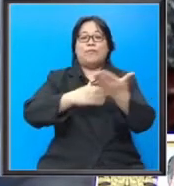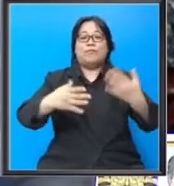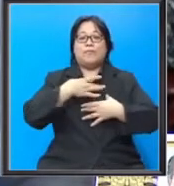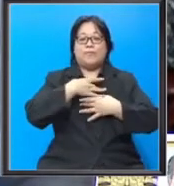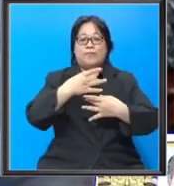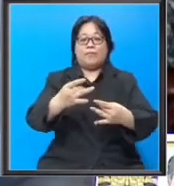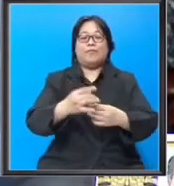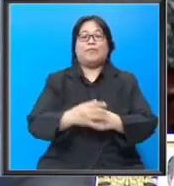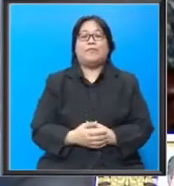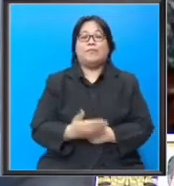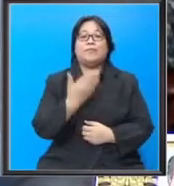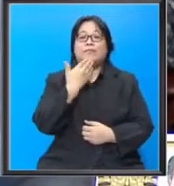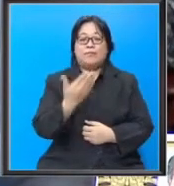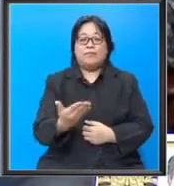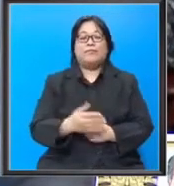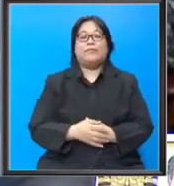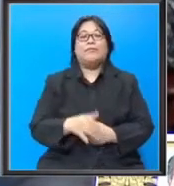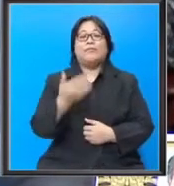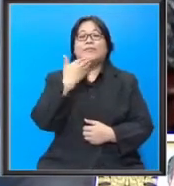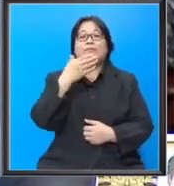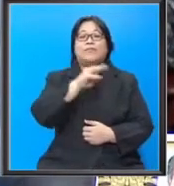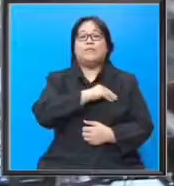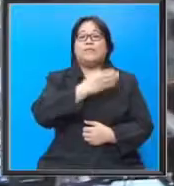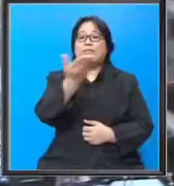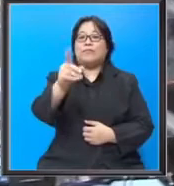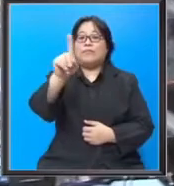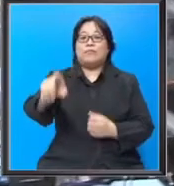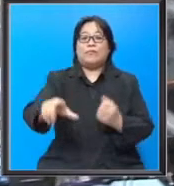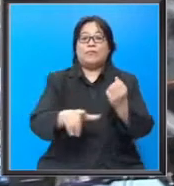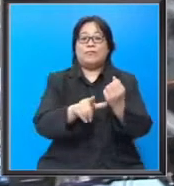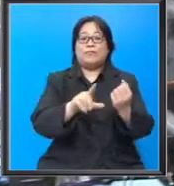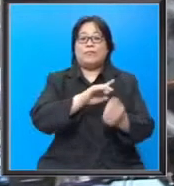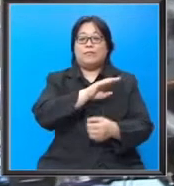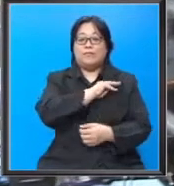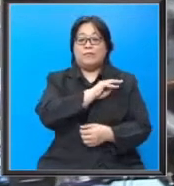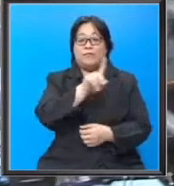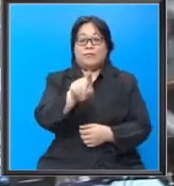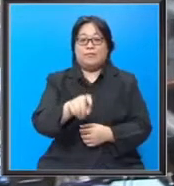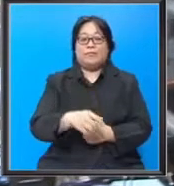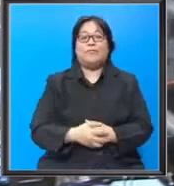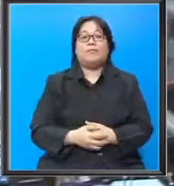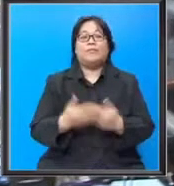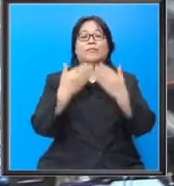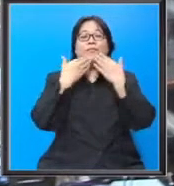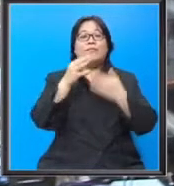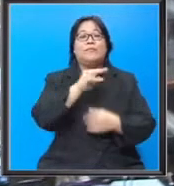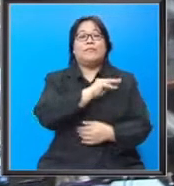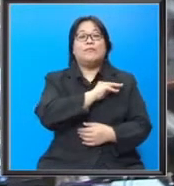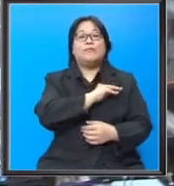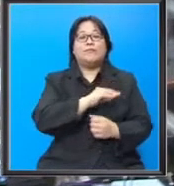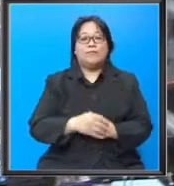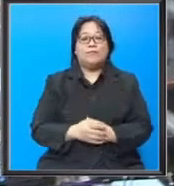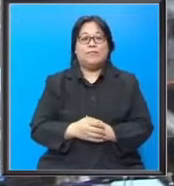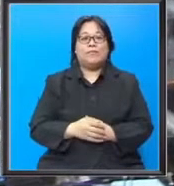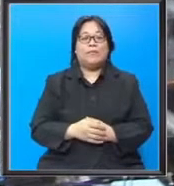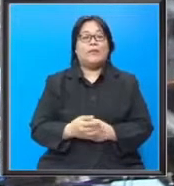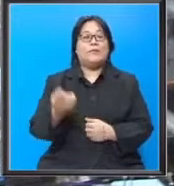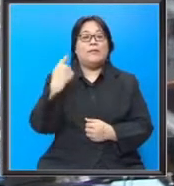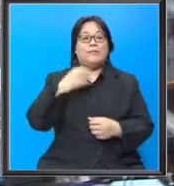yang berminat schenti masih SMP soalan tambahan skilu Terima kasih Menteri Australia